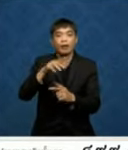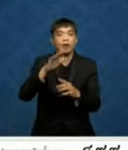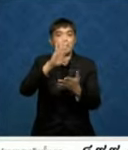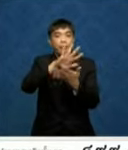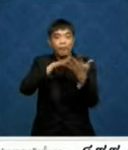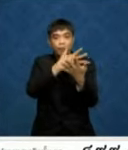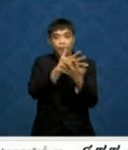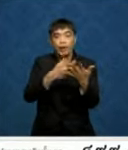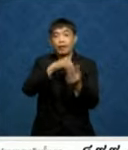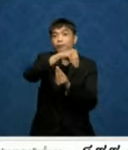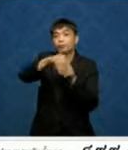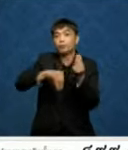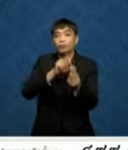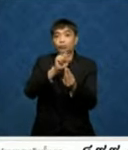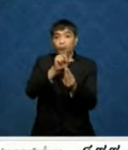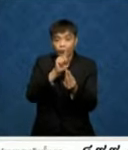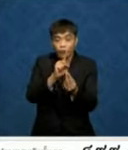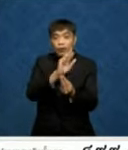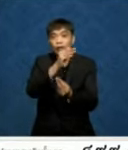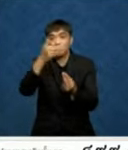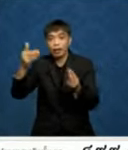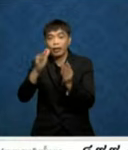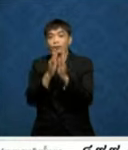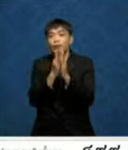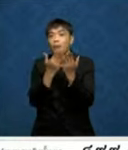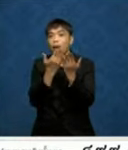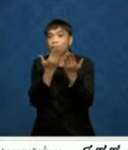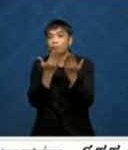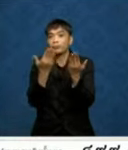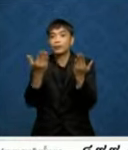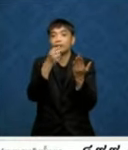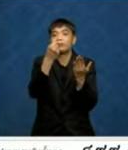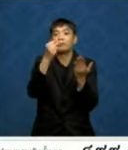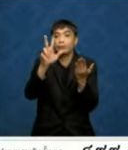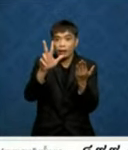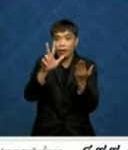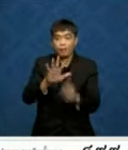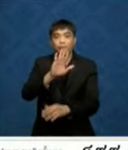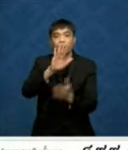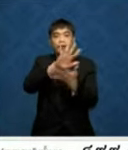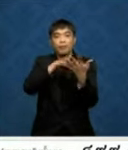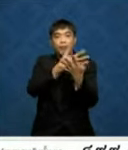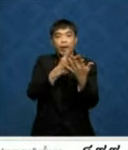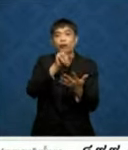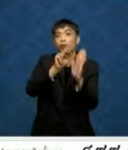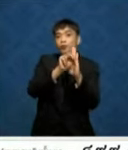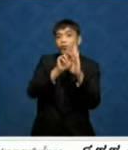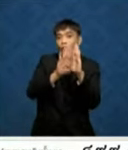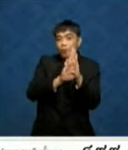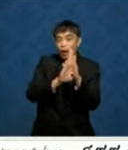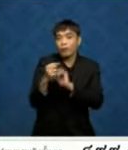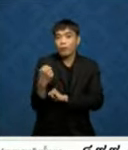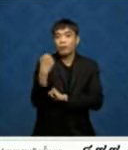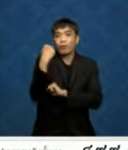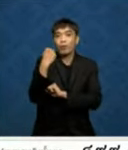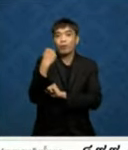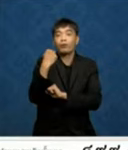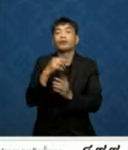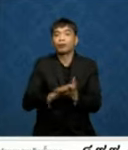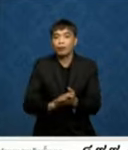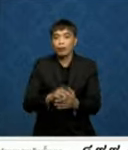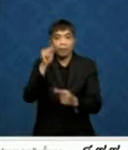ฐกิจและสังคมแห่งชาติฉบับที่13นโยบายและแผนระดับชาติว่าด้วยความมั่นคงแห่งชาติเป้าหมายการ